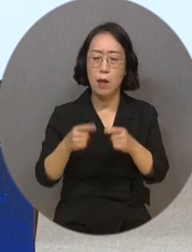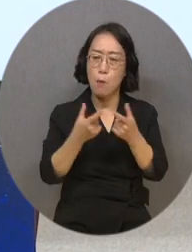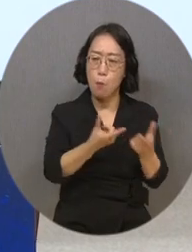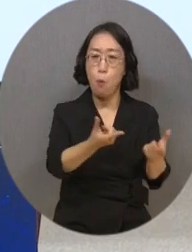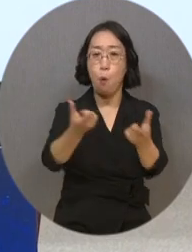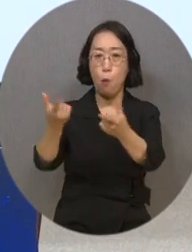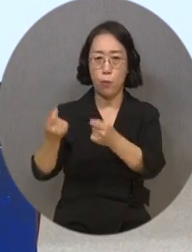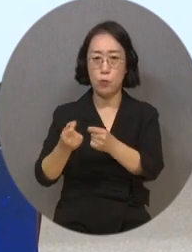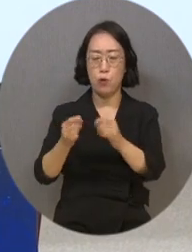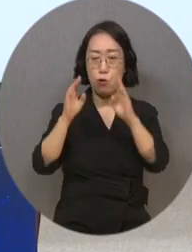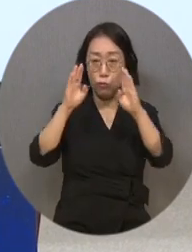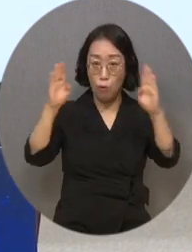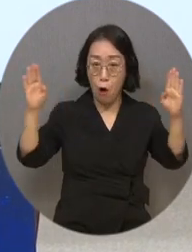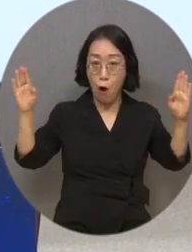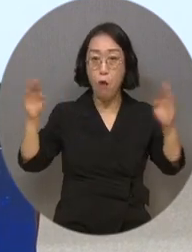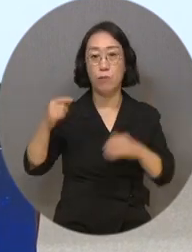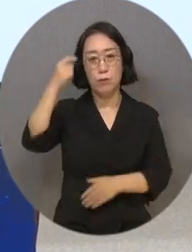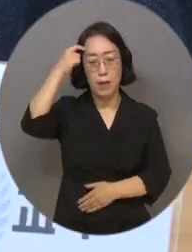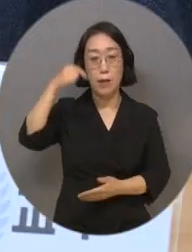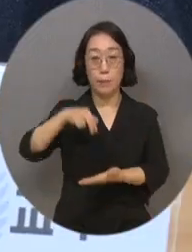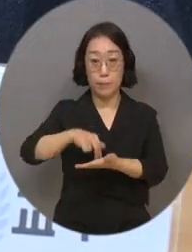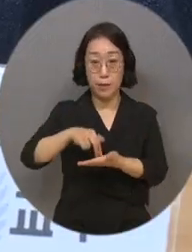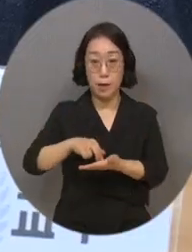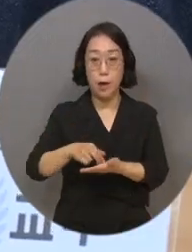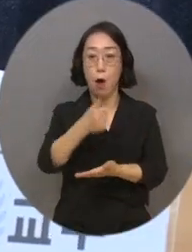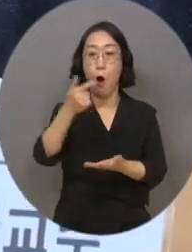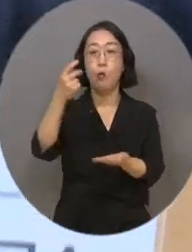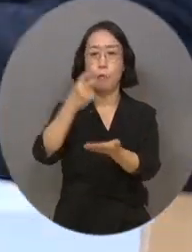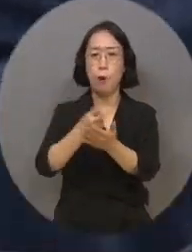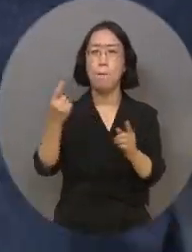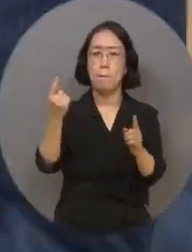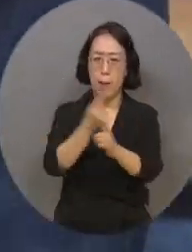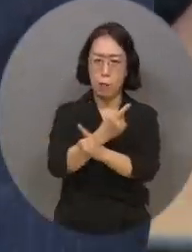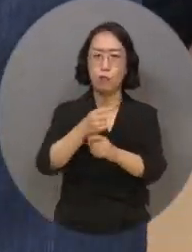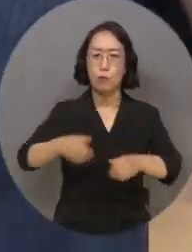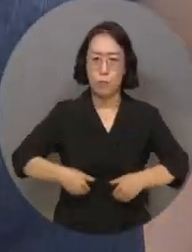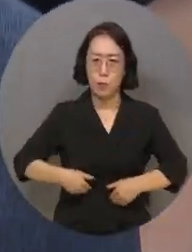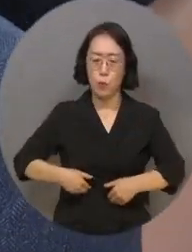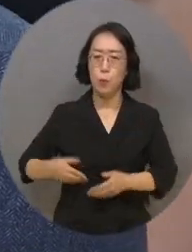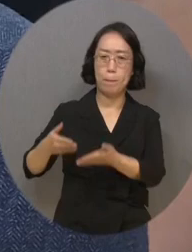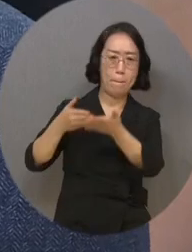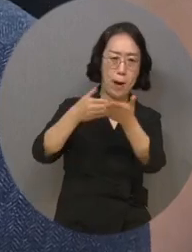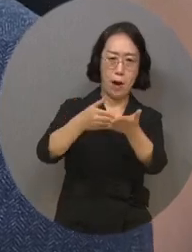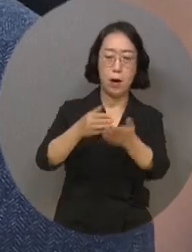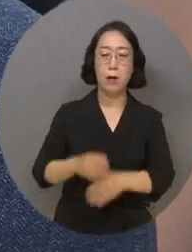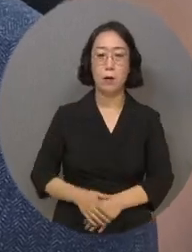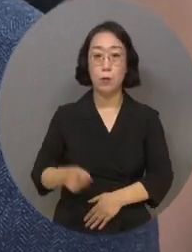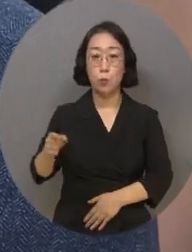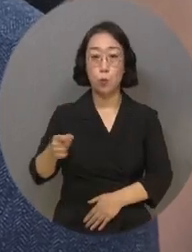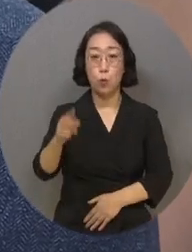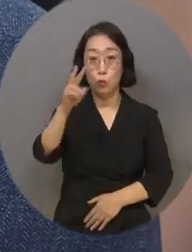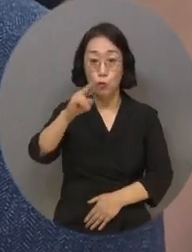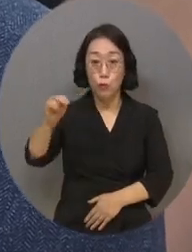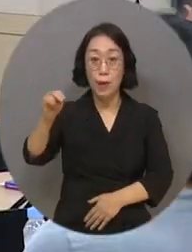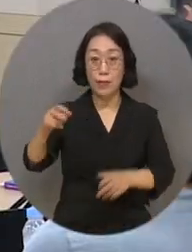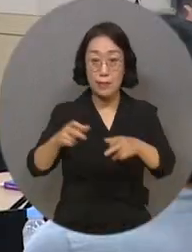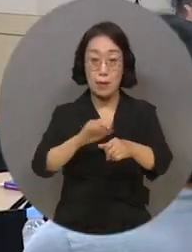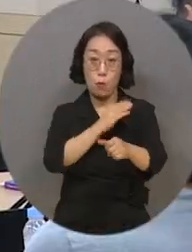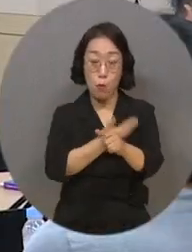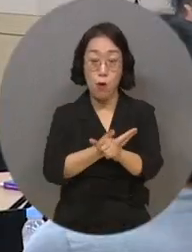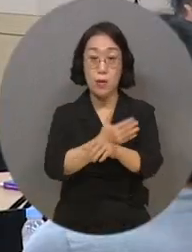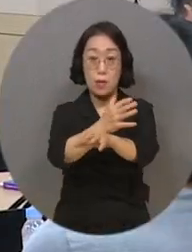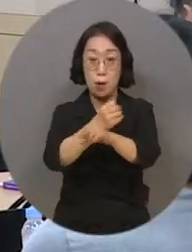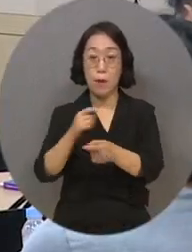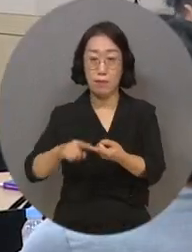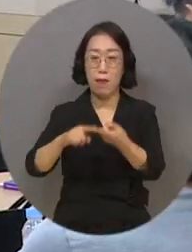보편적이고 포괄적인 관점에서 헌법 개정을 요구하는 목소리가 나왔습니다. 또한 유엔 장애인 권리협약을 실현하기